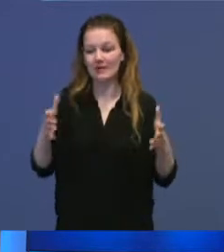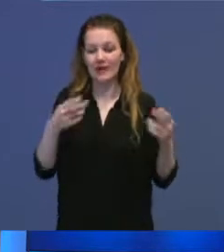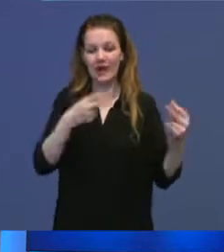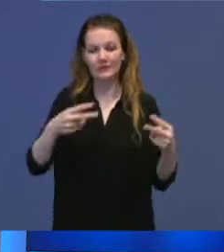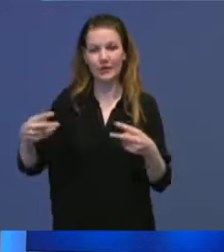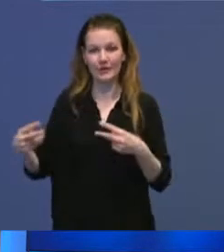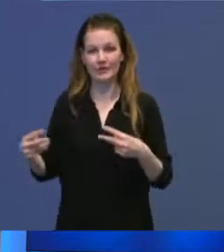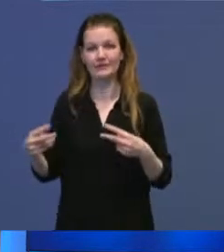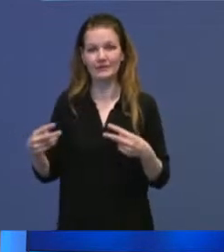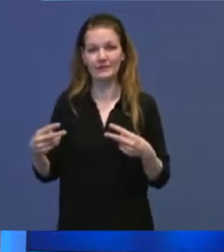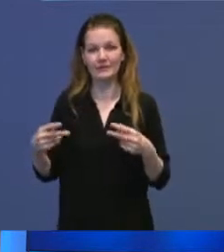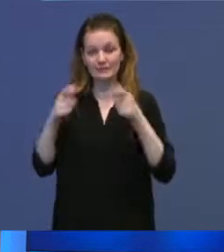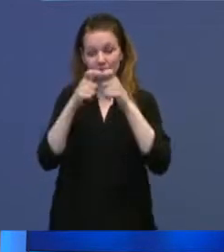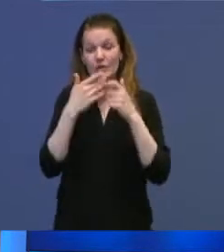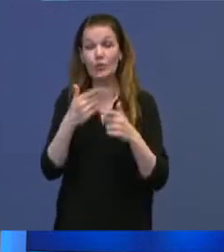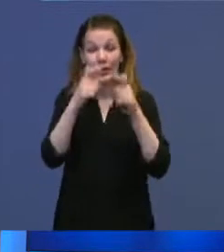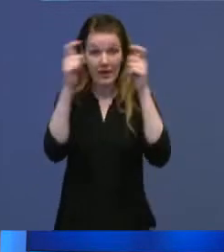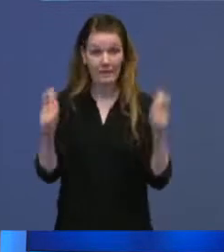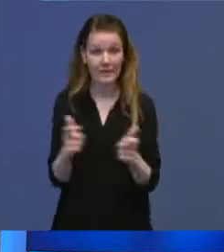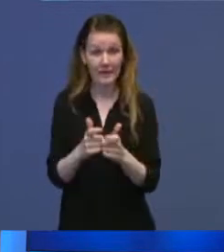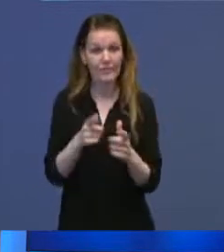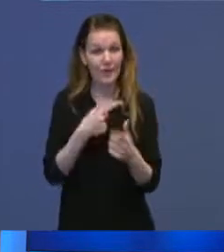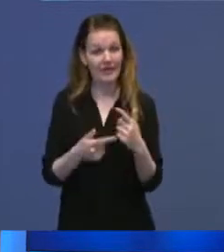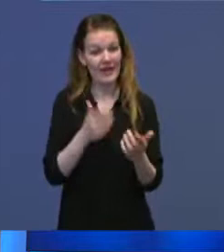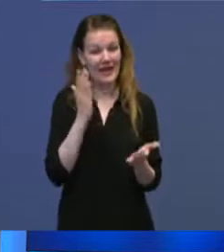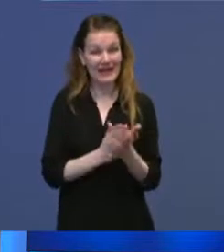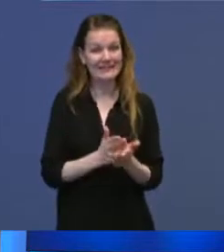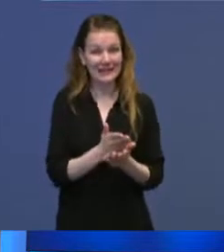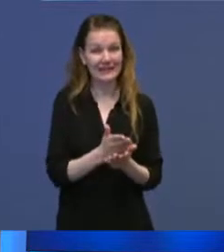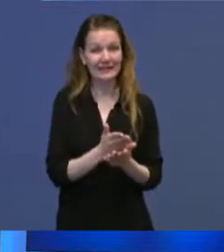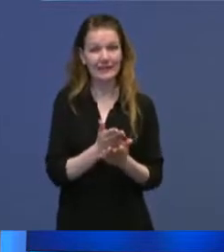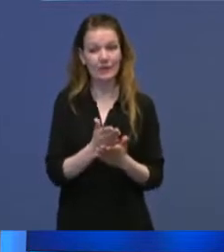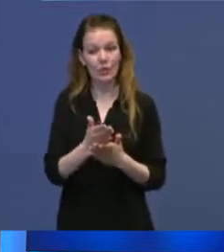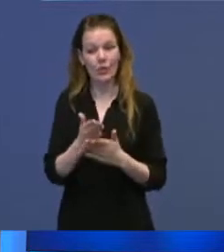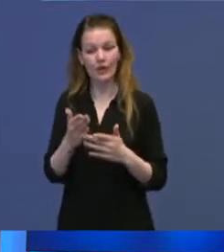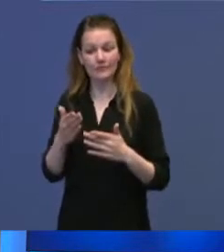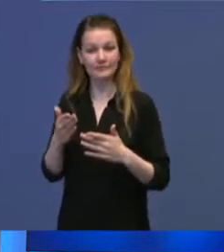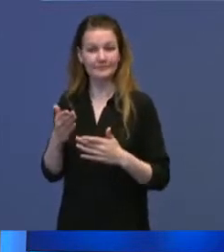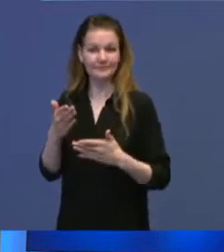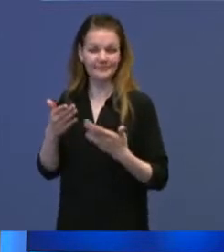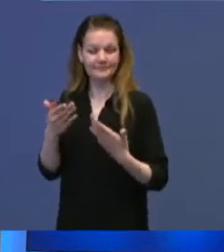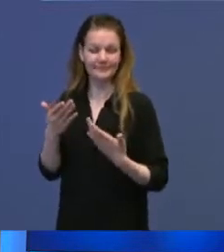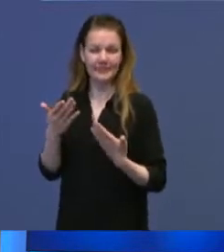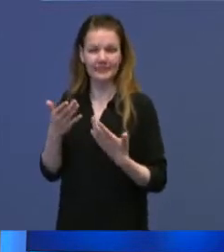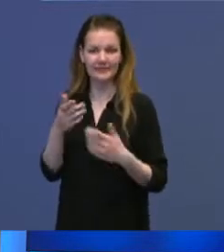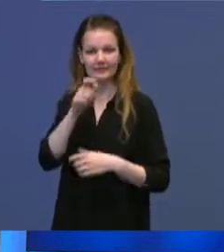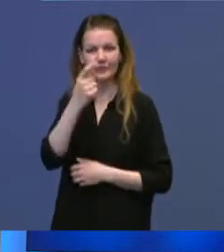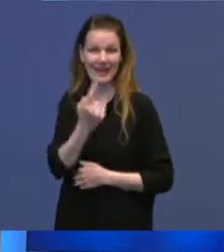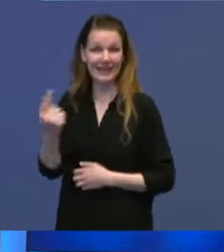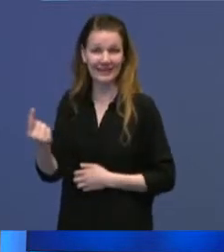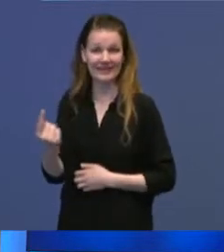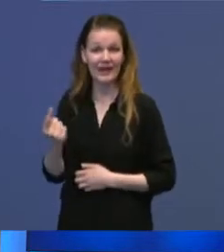innenfor gode rammer, rettslig og trygghetsmessig, slik at de tilbudene de får gir trygghet. Og